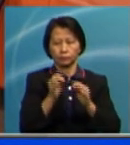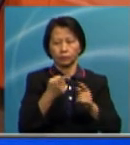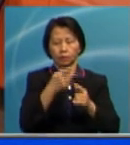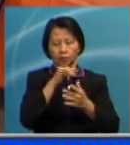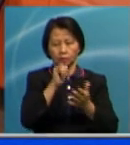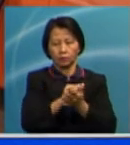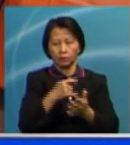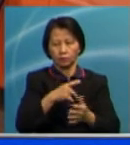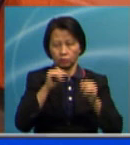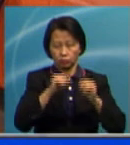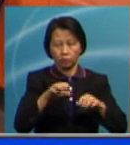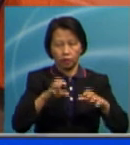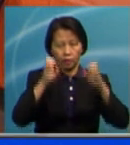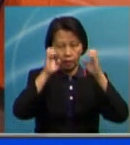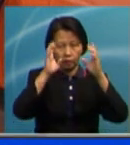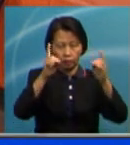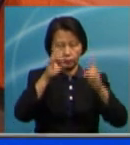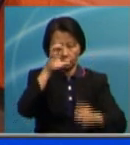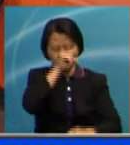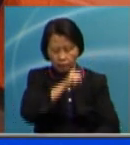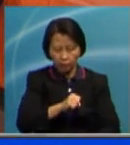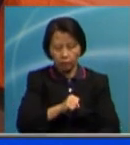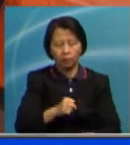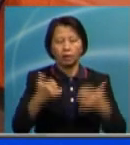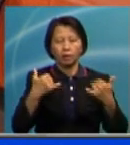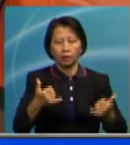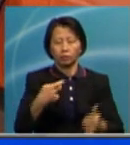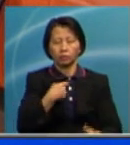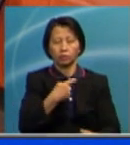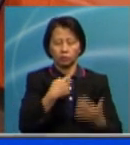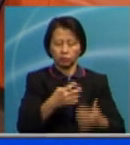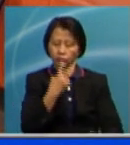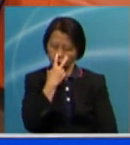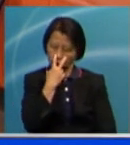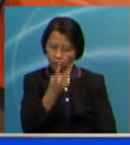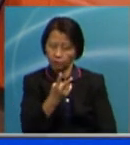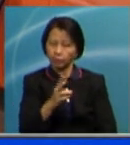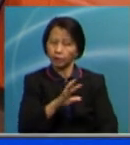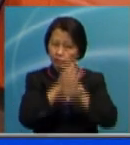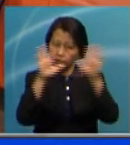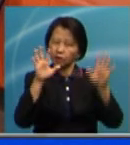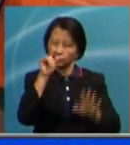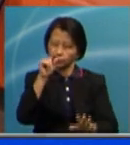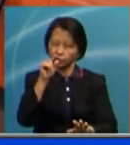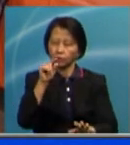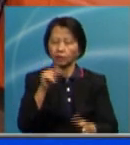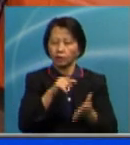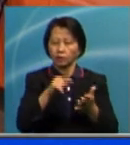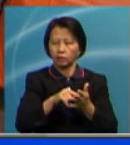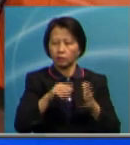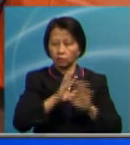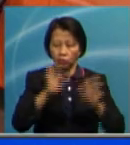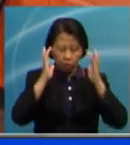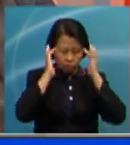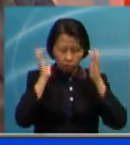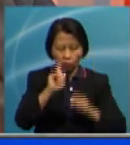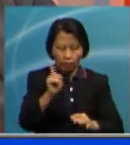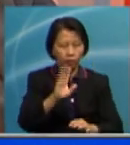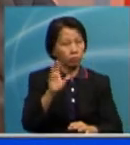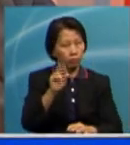kita bohat satu educated gas hm sekarang kita dah nampaknyaalah jelas sikit dia bukan tak tahu di